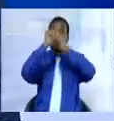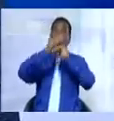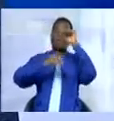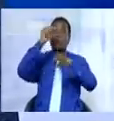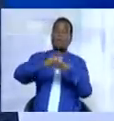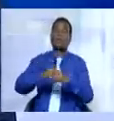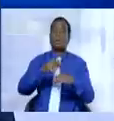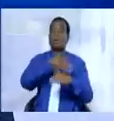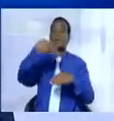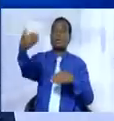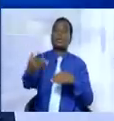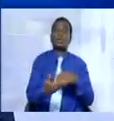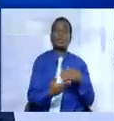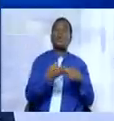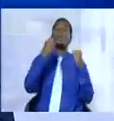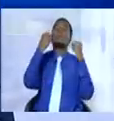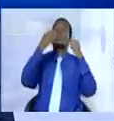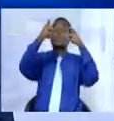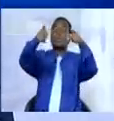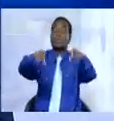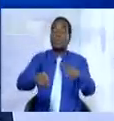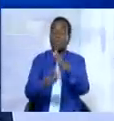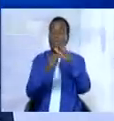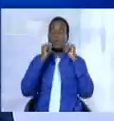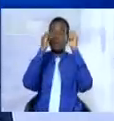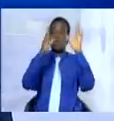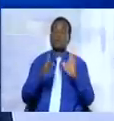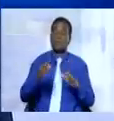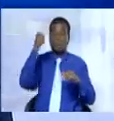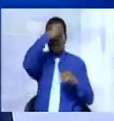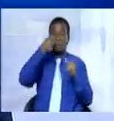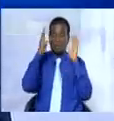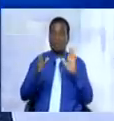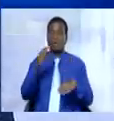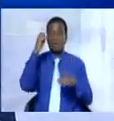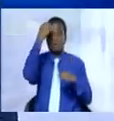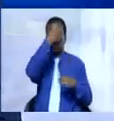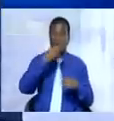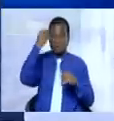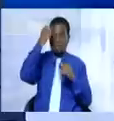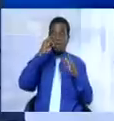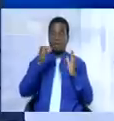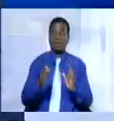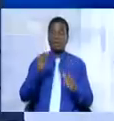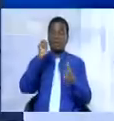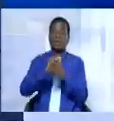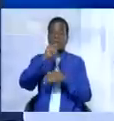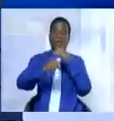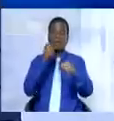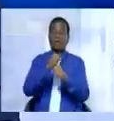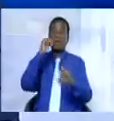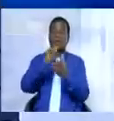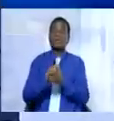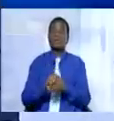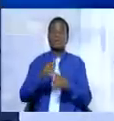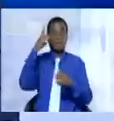L'événement réunit une centaine d'opérateurs économiques ivoiriens, africains et européens. Cette année, c'est l'expérience tunisienne